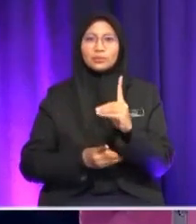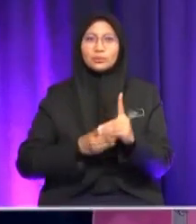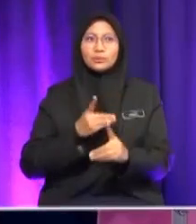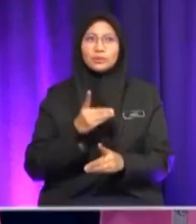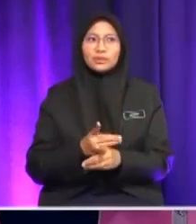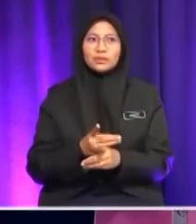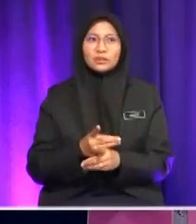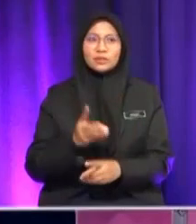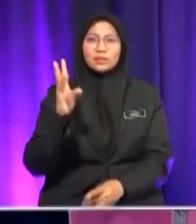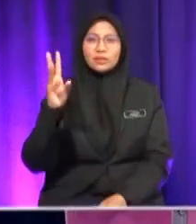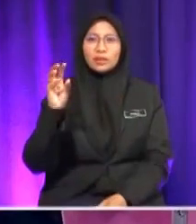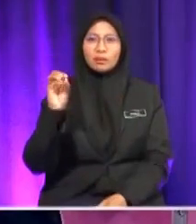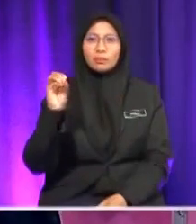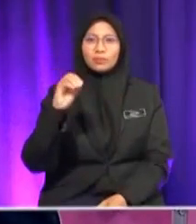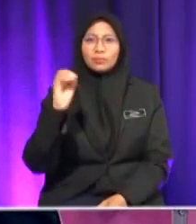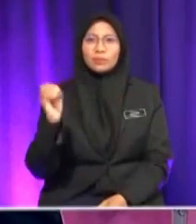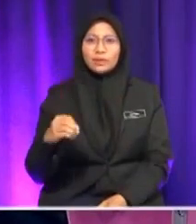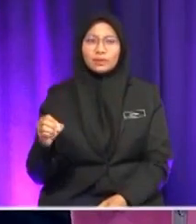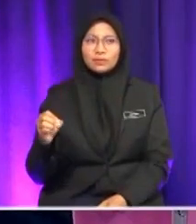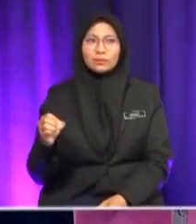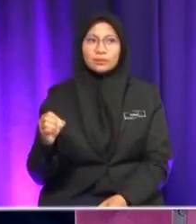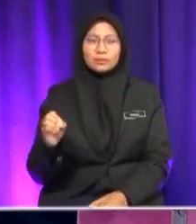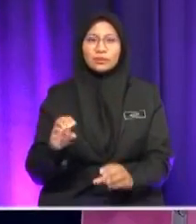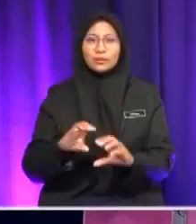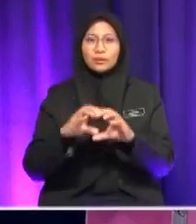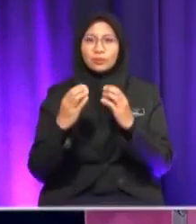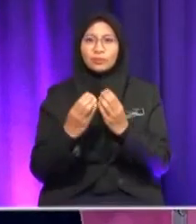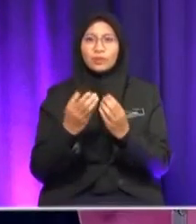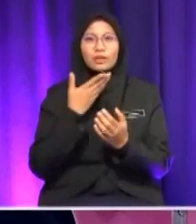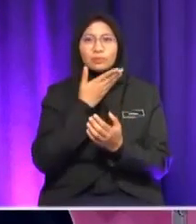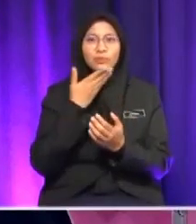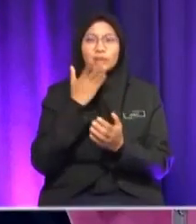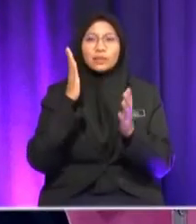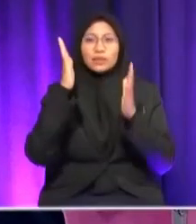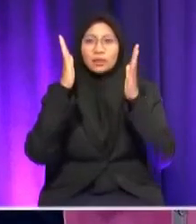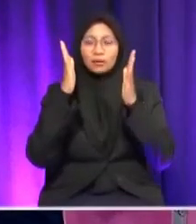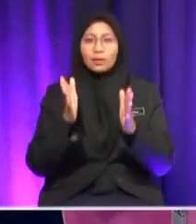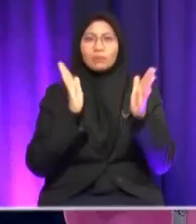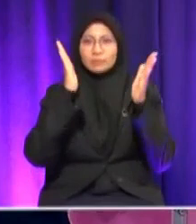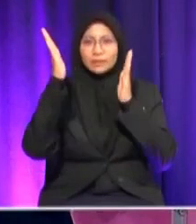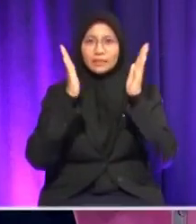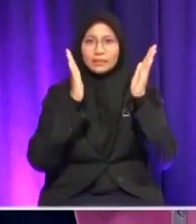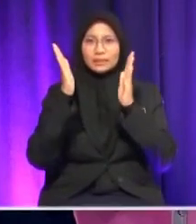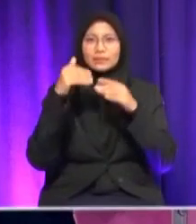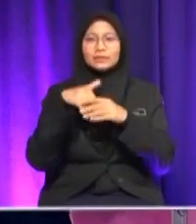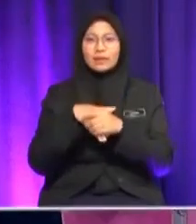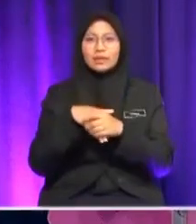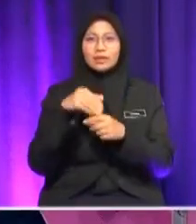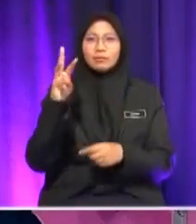bahawa 60% remaja, golongan muda di negara kita dikategorikan sebagai